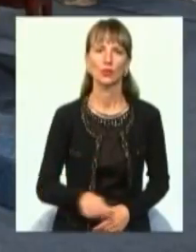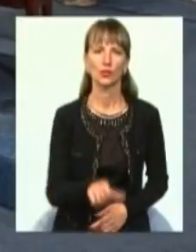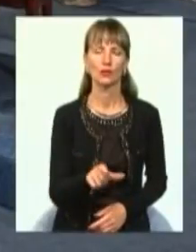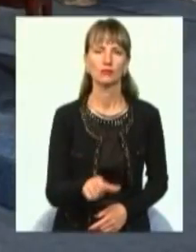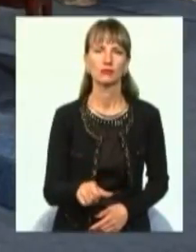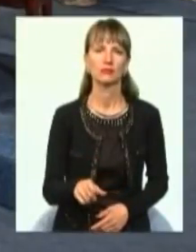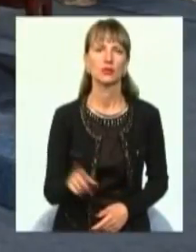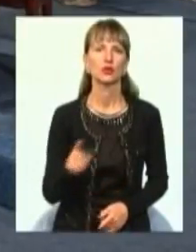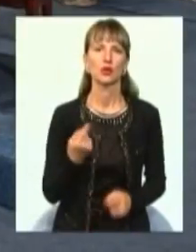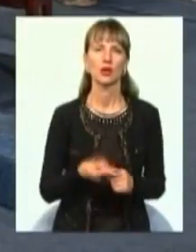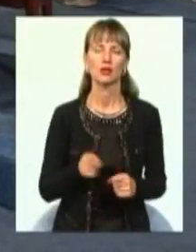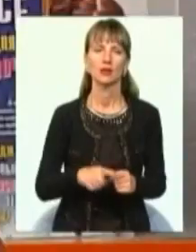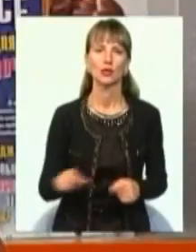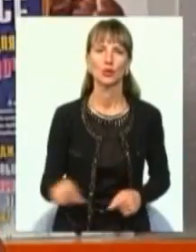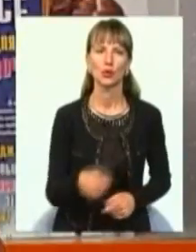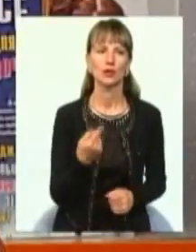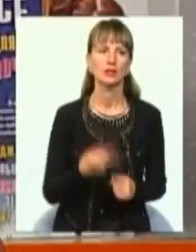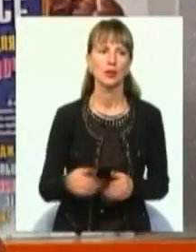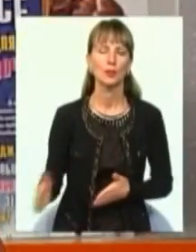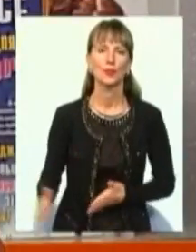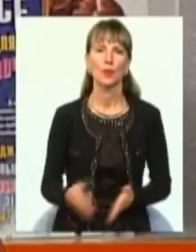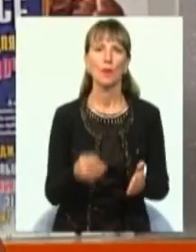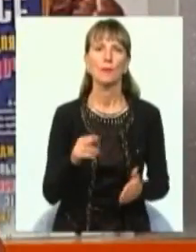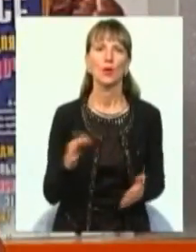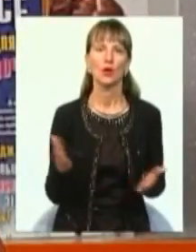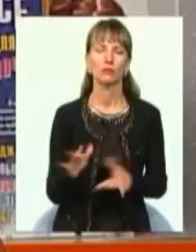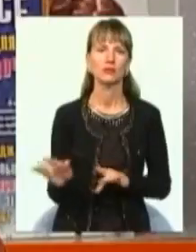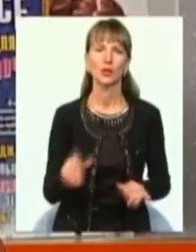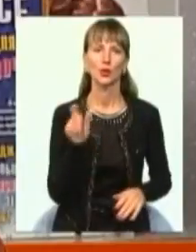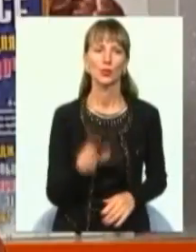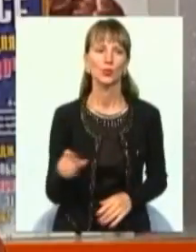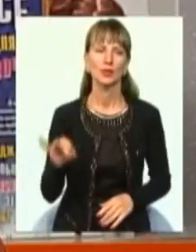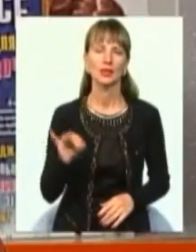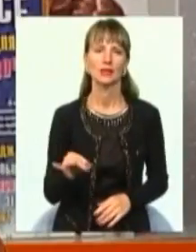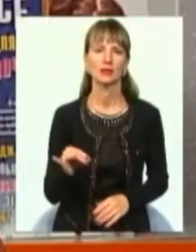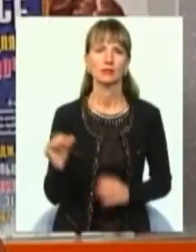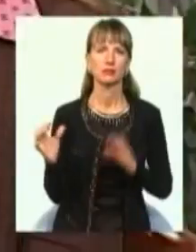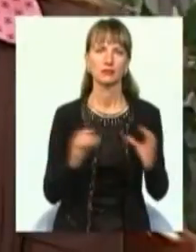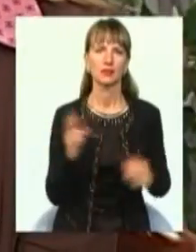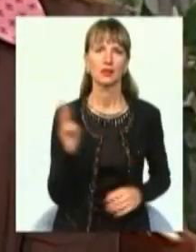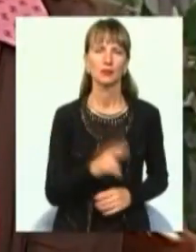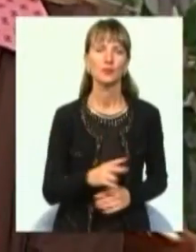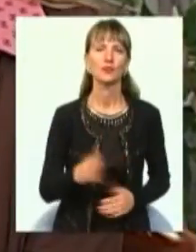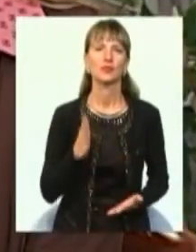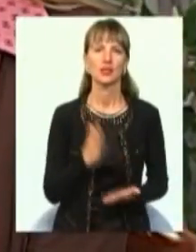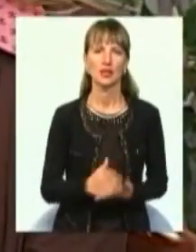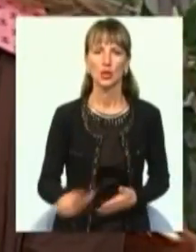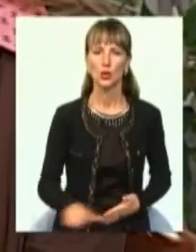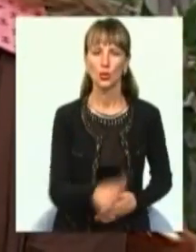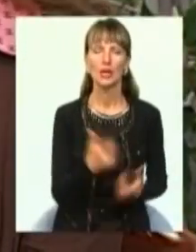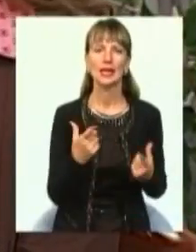Давай спершу вияснимо це поняття. Дорога – це шлях, по якому пересуваються люди та транспорт. Так, є дорога,